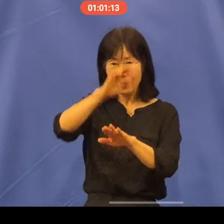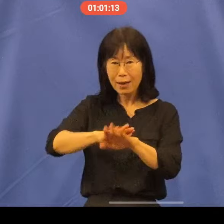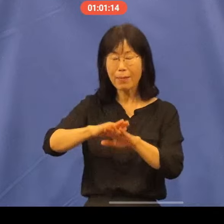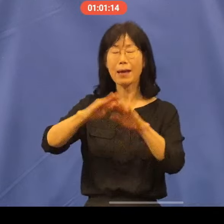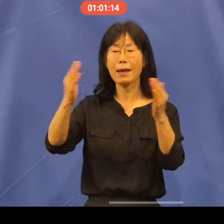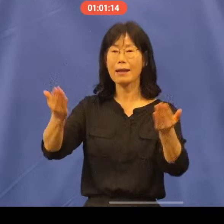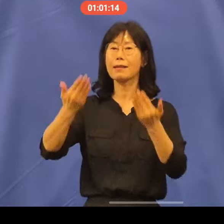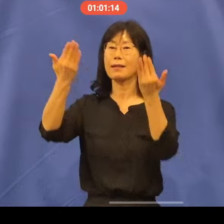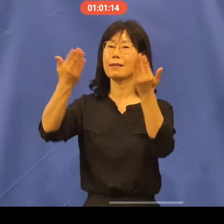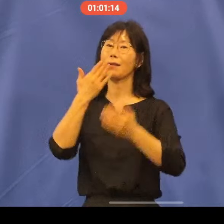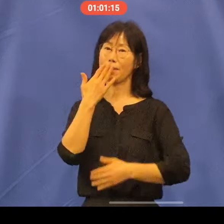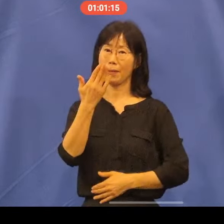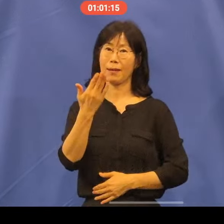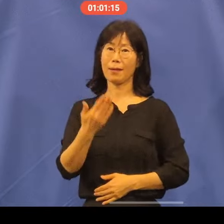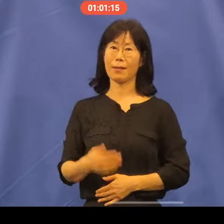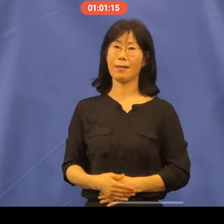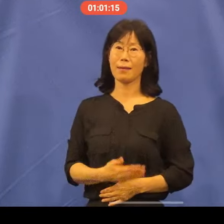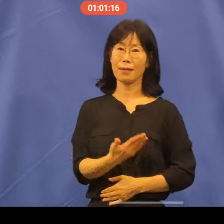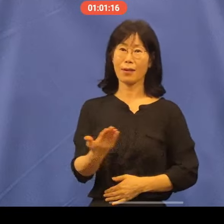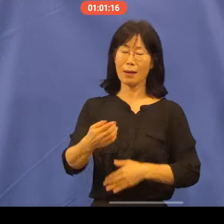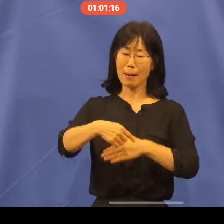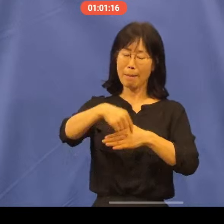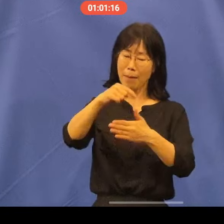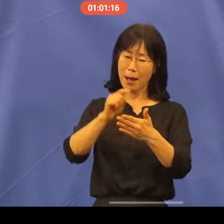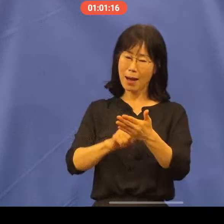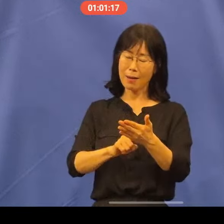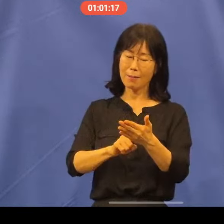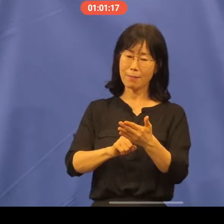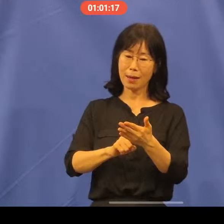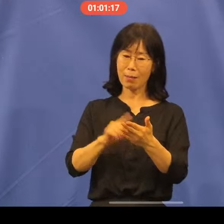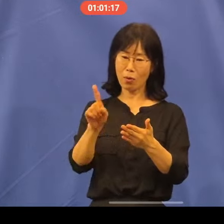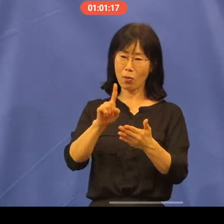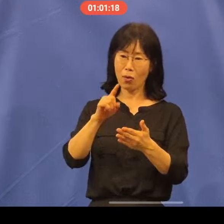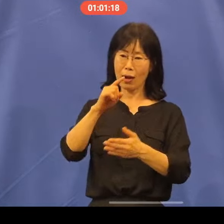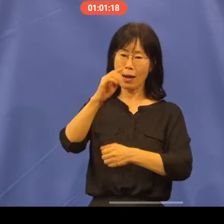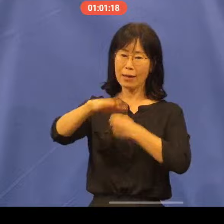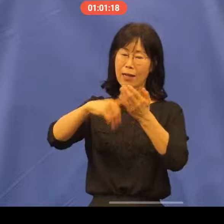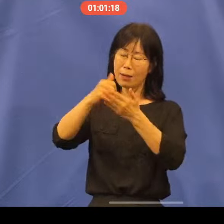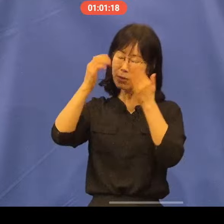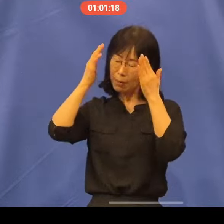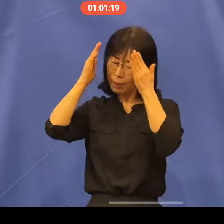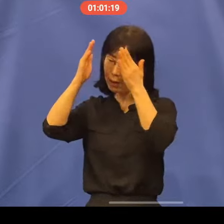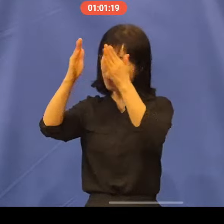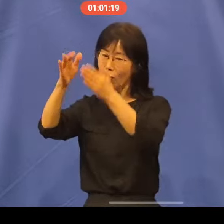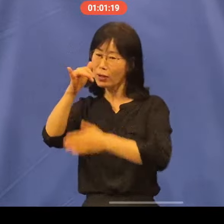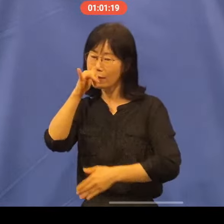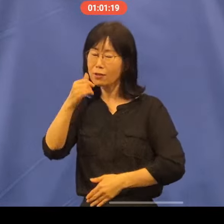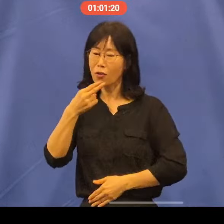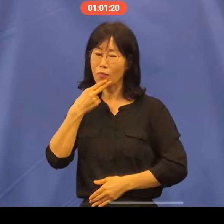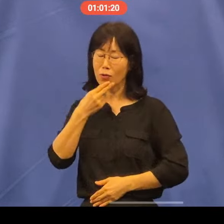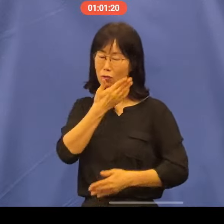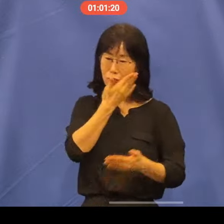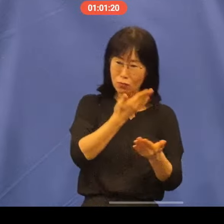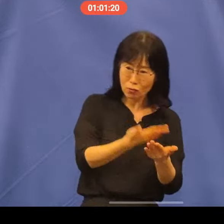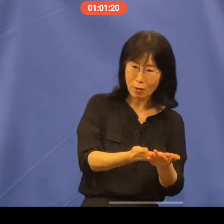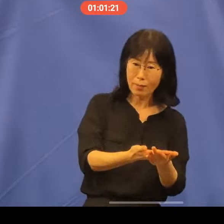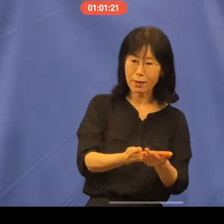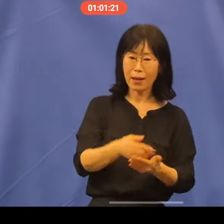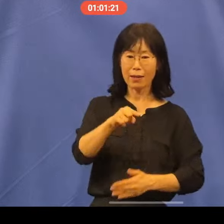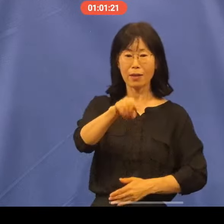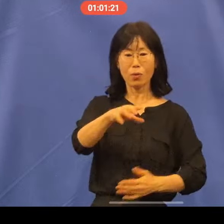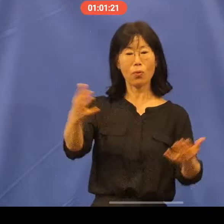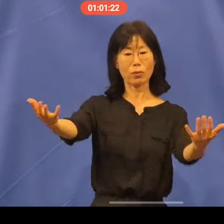하나님을 진심으로 갈망하고 있는가? 여러분들은 어떻습니까? 예배당에 사람만 가득 찬다고 하나님이 예배를 받으신 게 아니에요. 예배당 안에 앉아있는